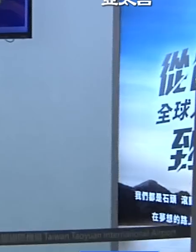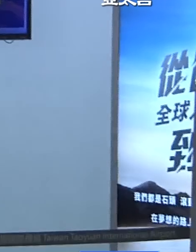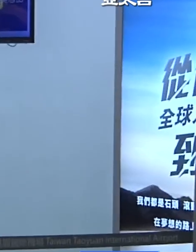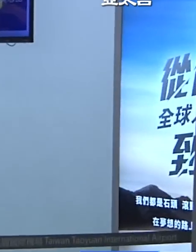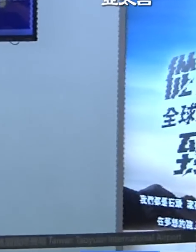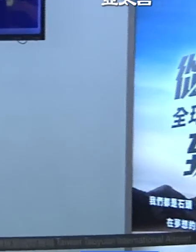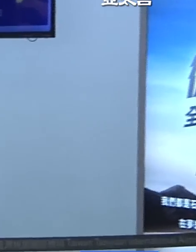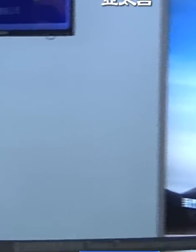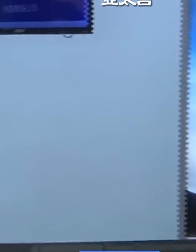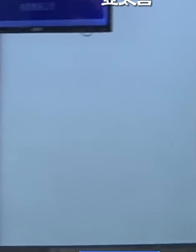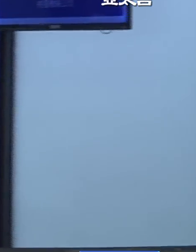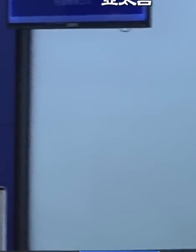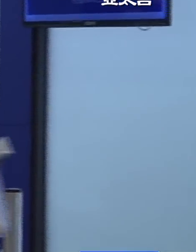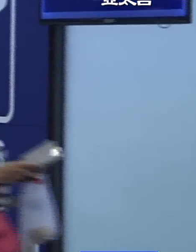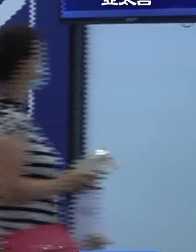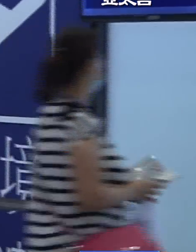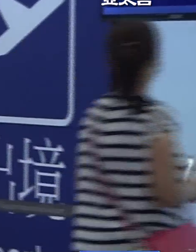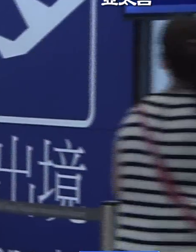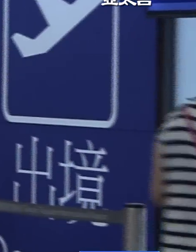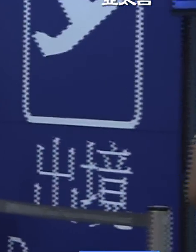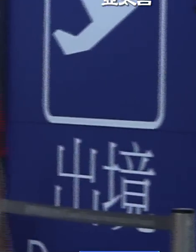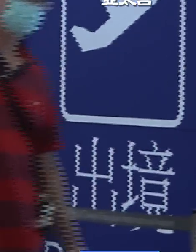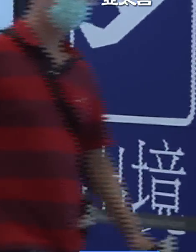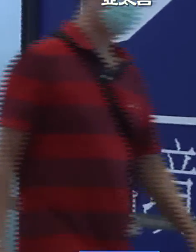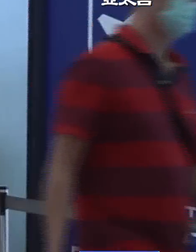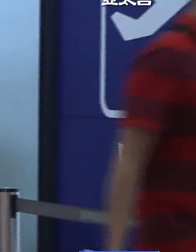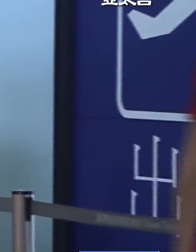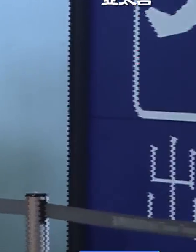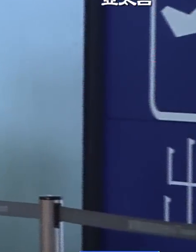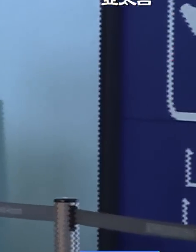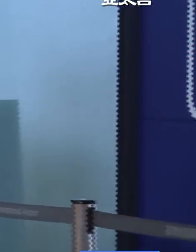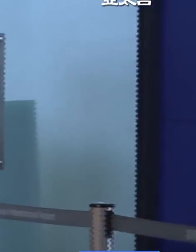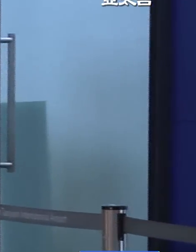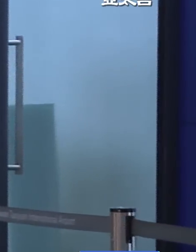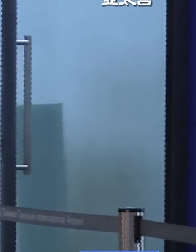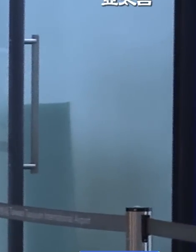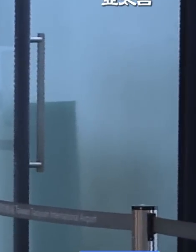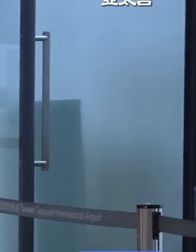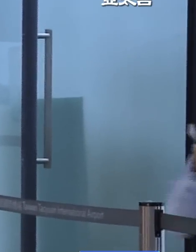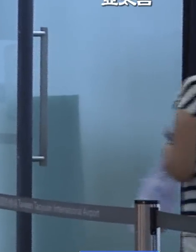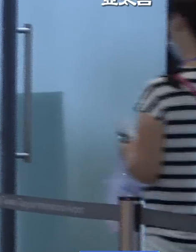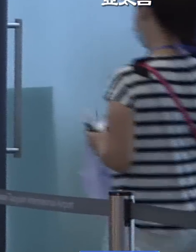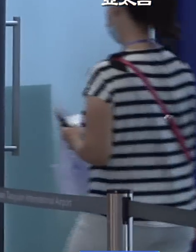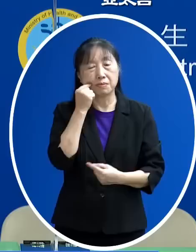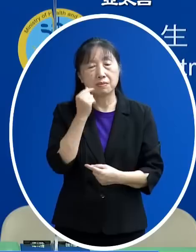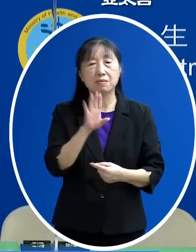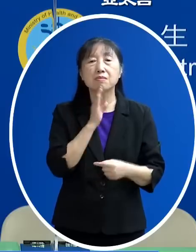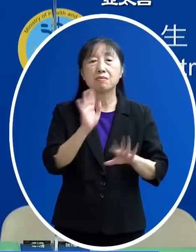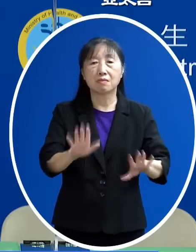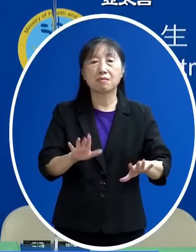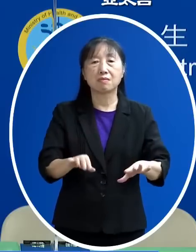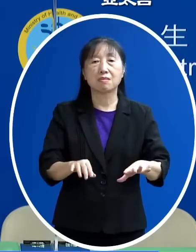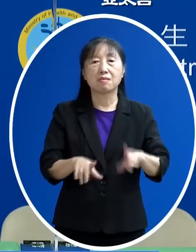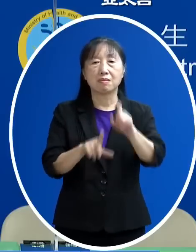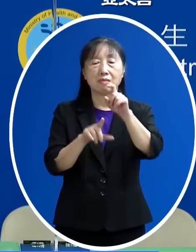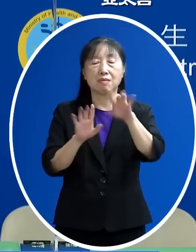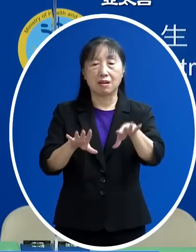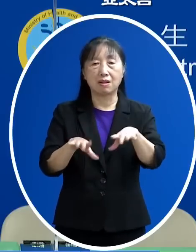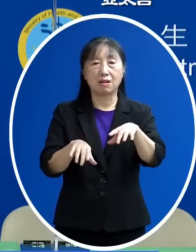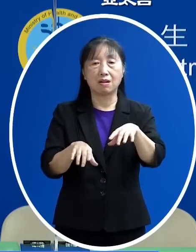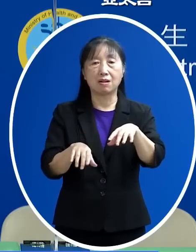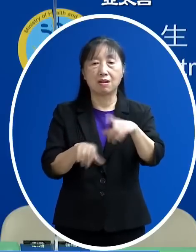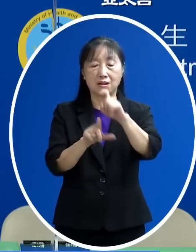程，但不少医护人员还是有疑虑，关心新制上路后他们是否也能出国。 如果顺利的推行